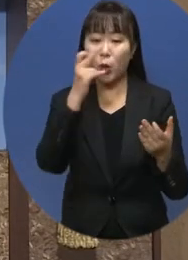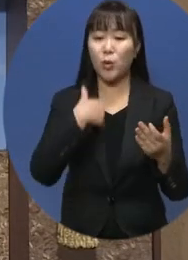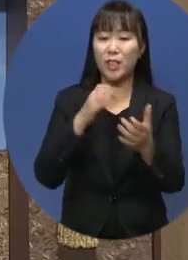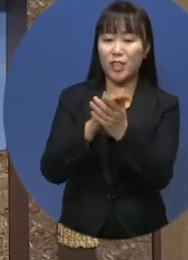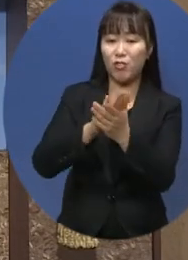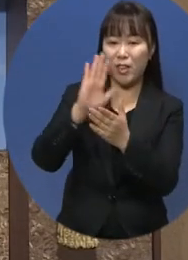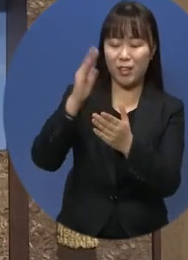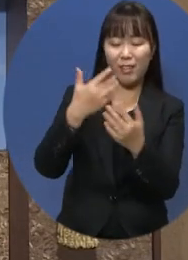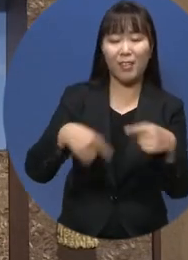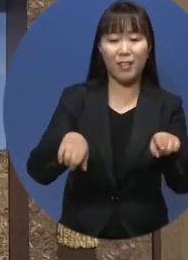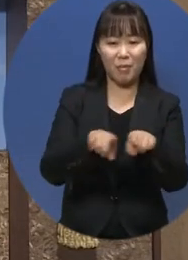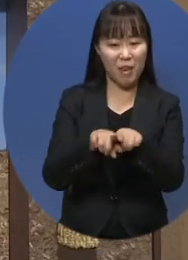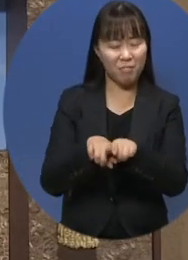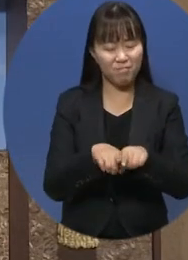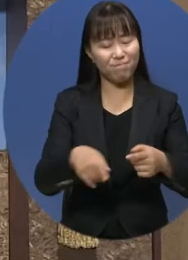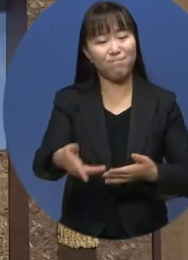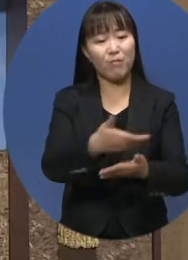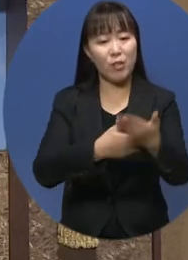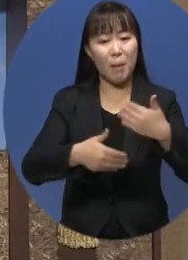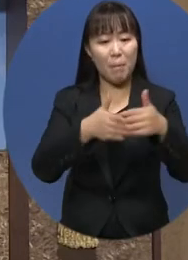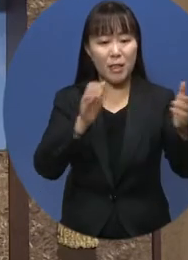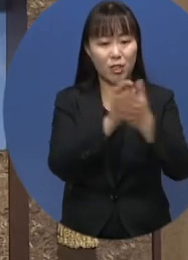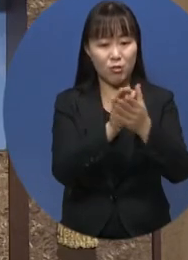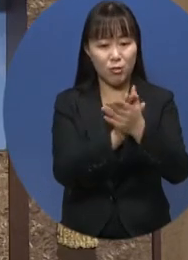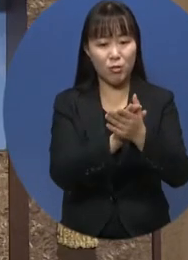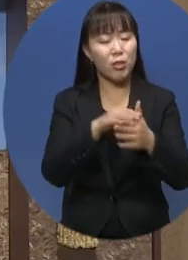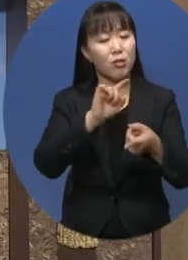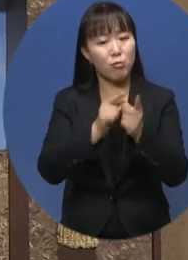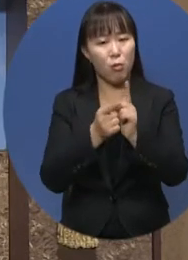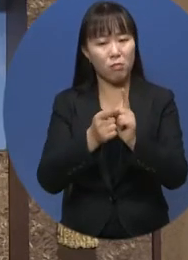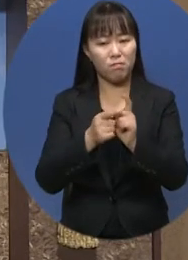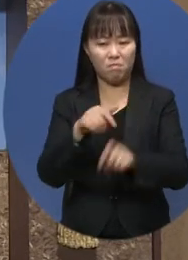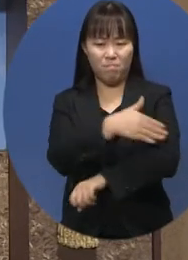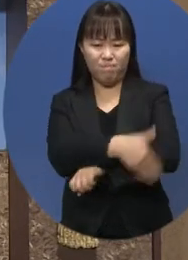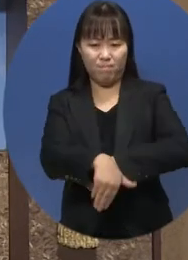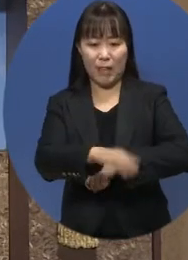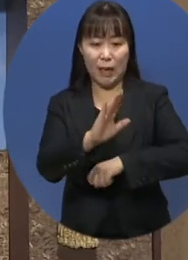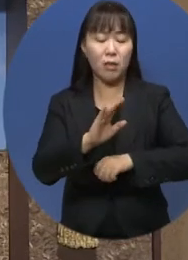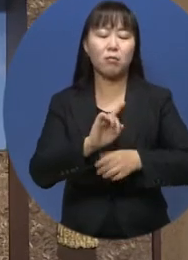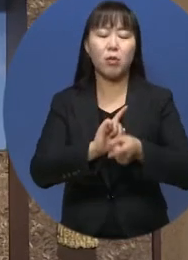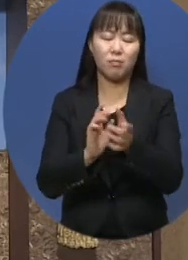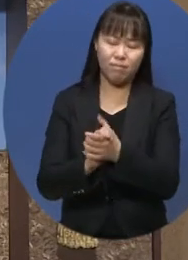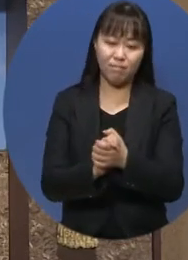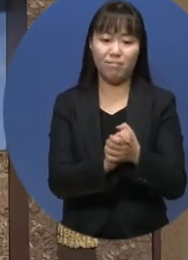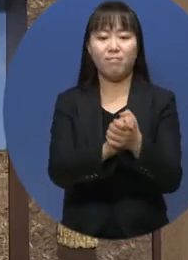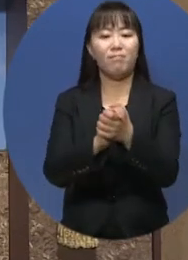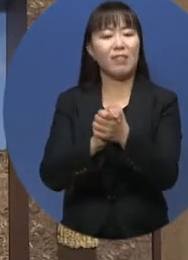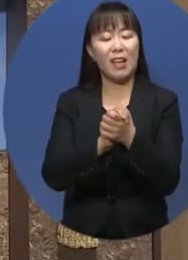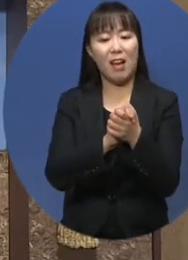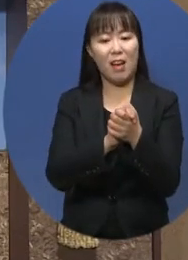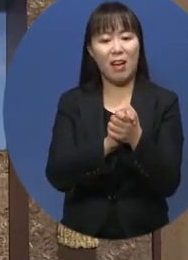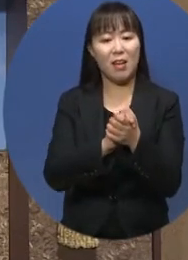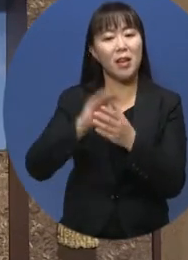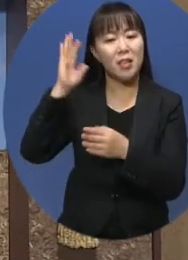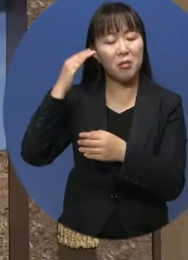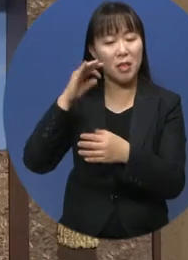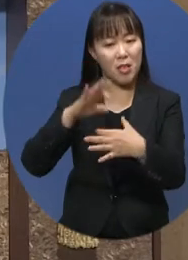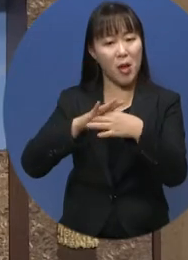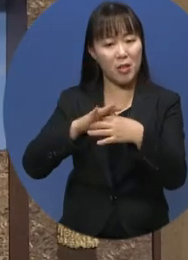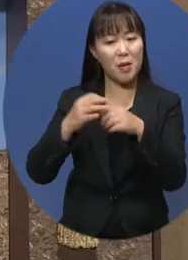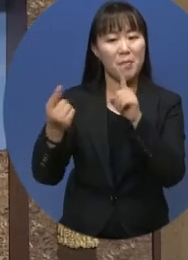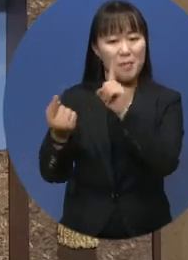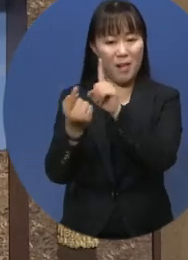치울 만해서 같이 올렸는데 우리반 친구들이 그렇게 친하게 4 꺼리낌없이 최근 에서 또 연락이 돼서